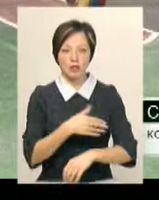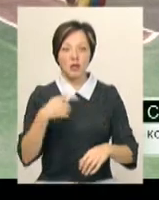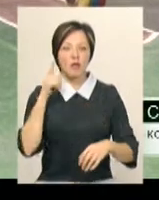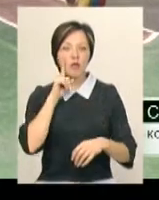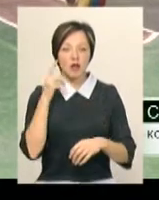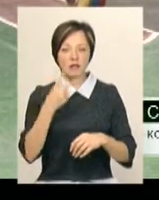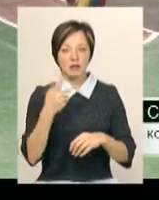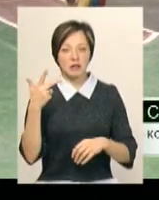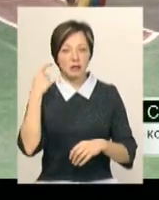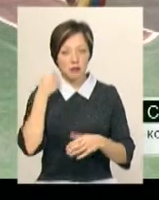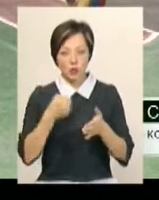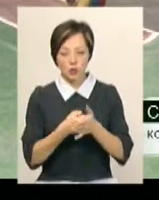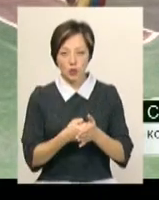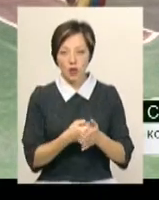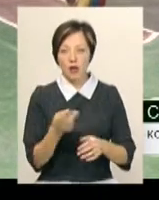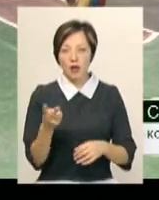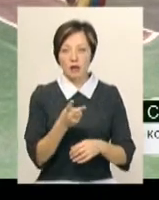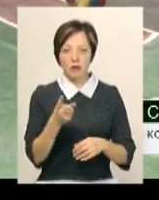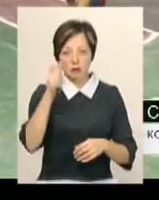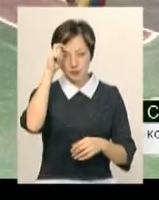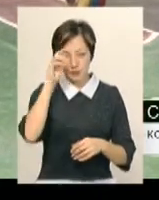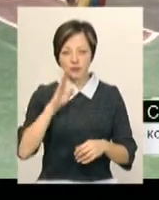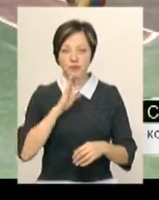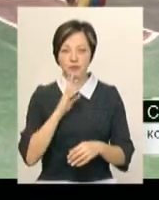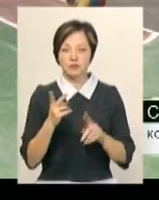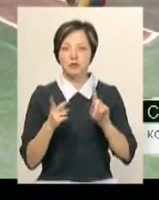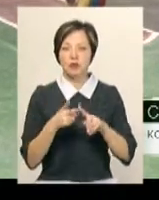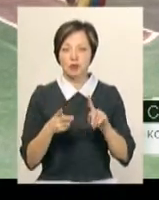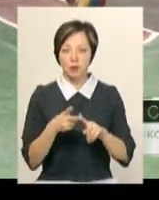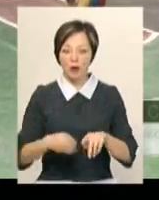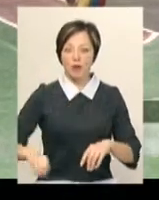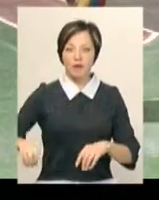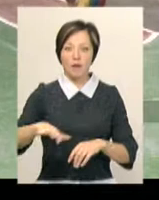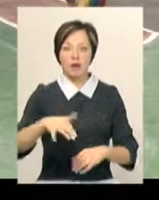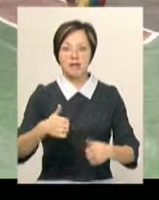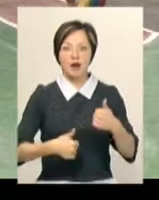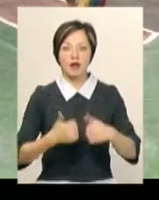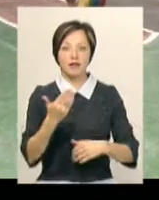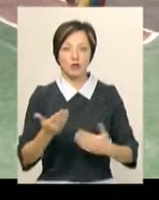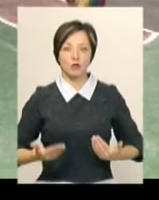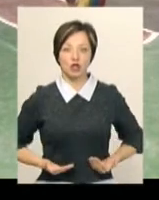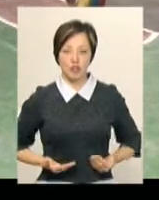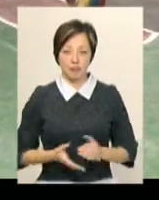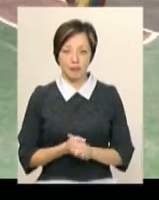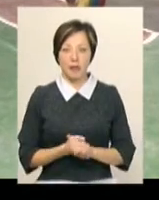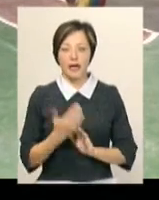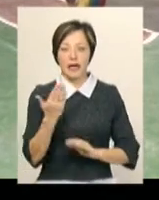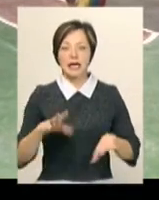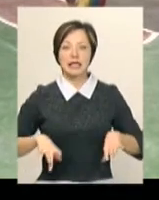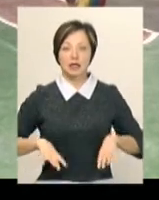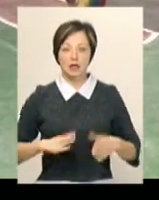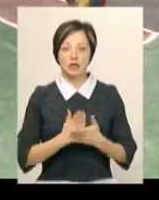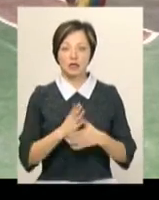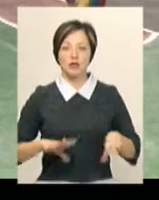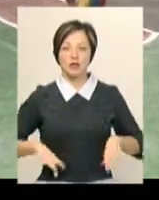для Ангеліни Ломачинської та Ярослава Заболотного були другими континентальними змаганнями в їхньому житті. Їхній тренер,